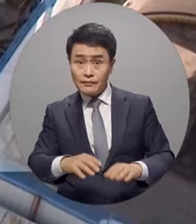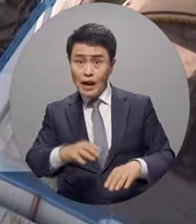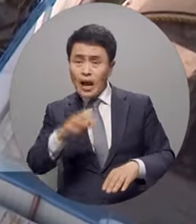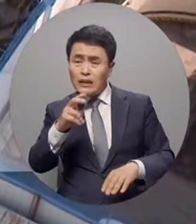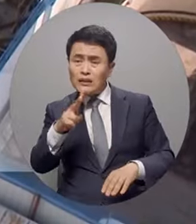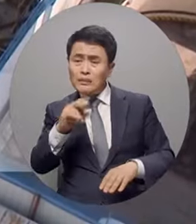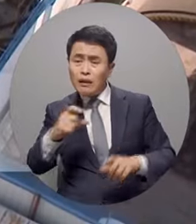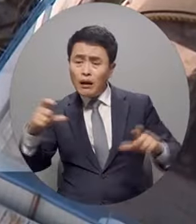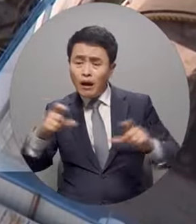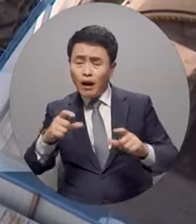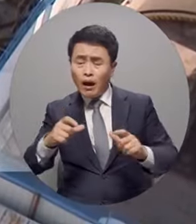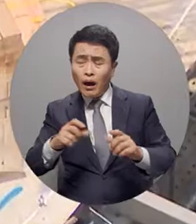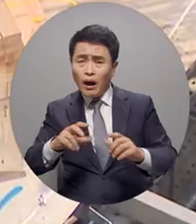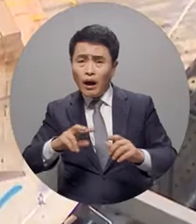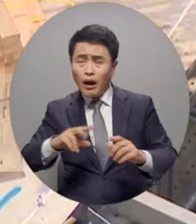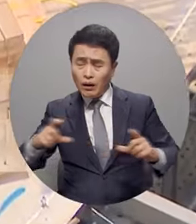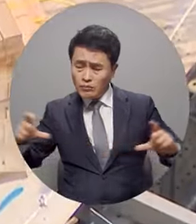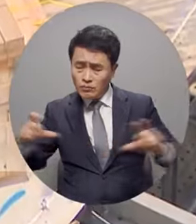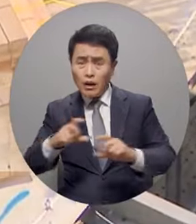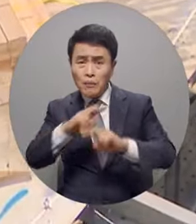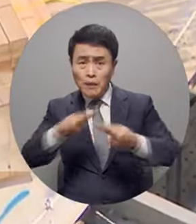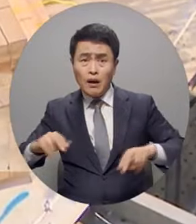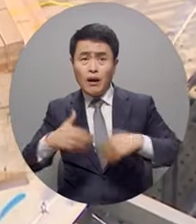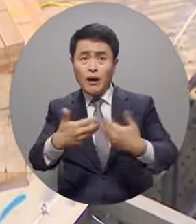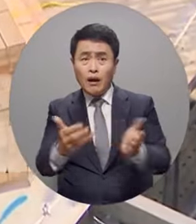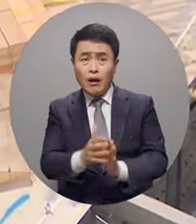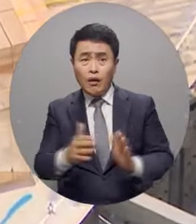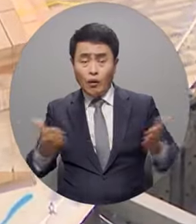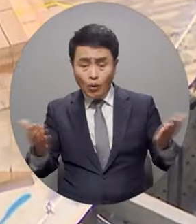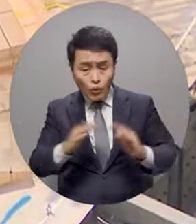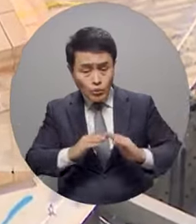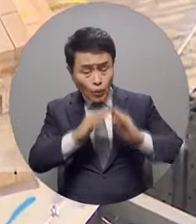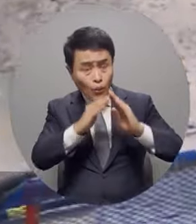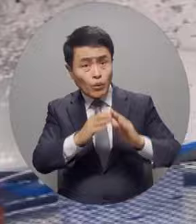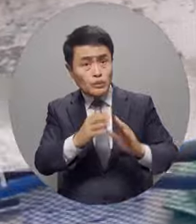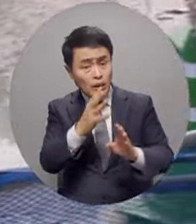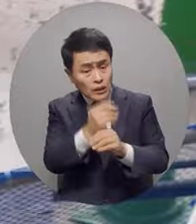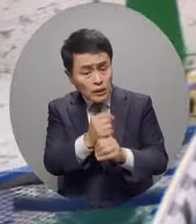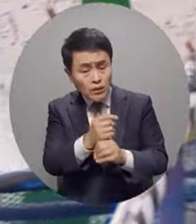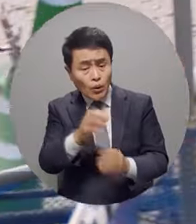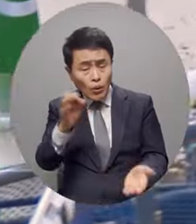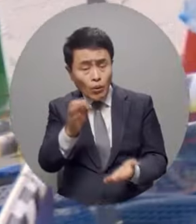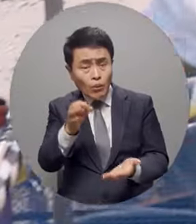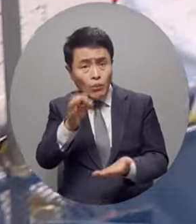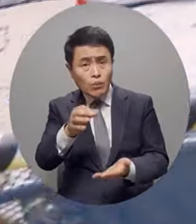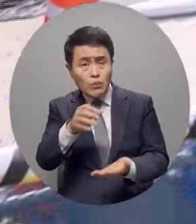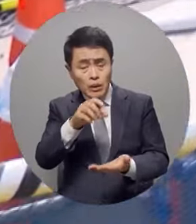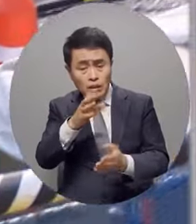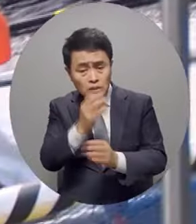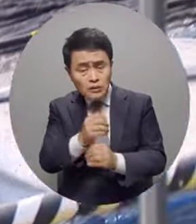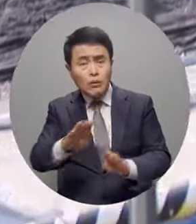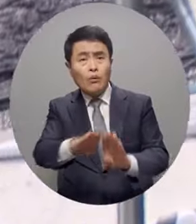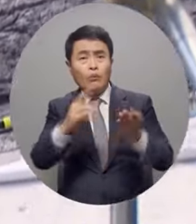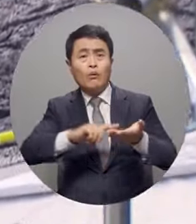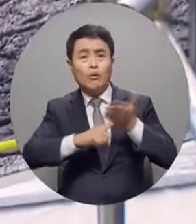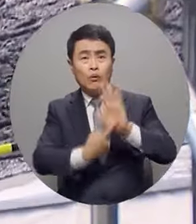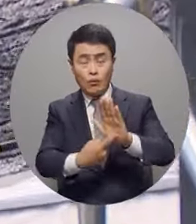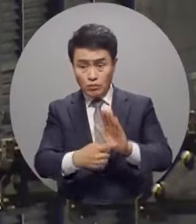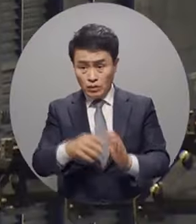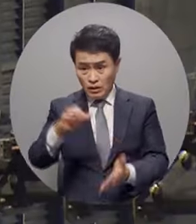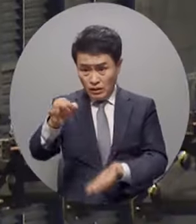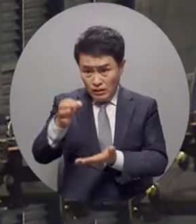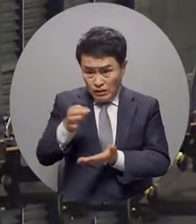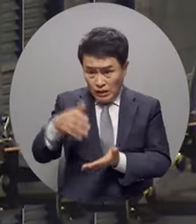철회하고 건설 근로자 고용법을 만들어 고용 규모와 시기, 임금 등을 공개하라고 주장합니다. 임금 체불